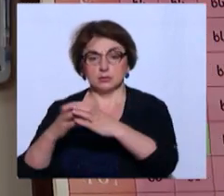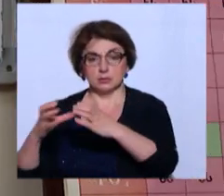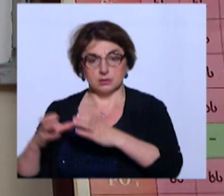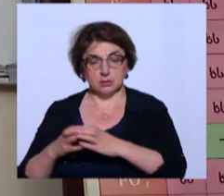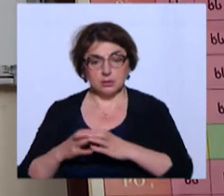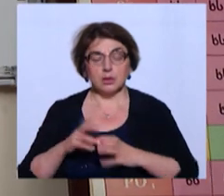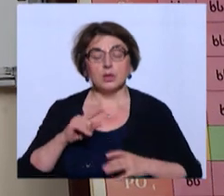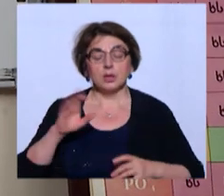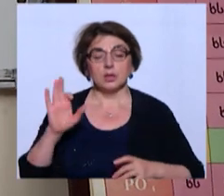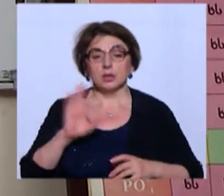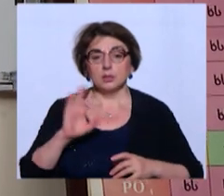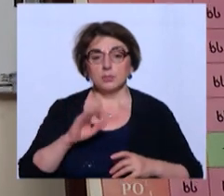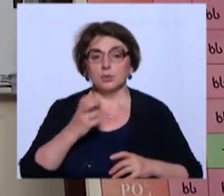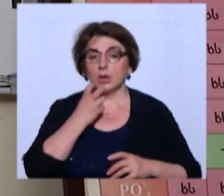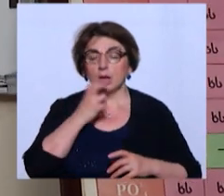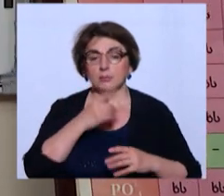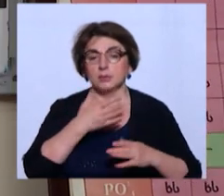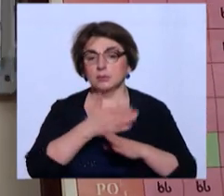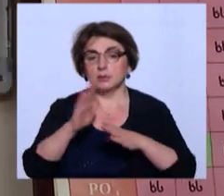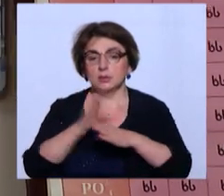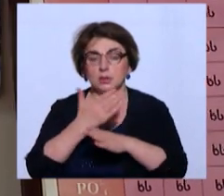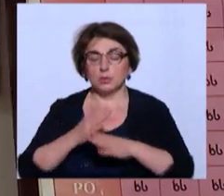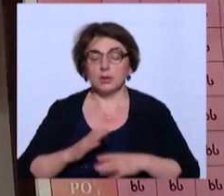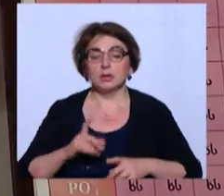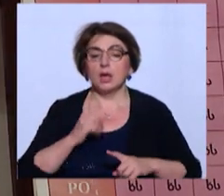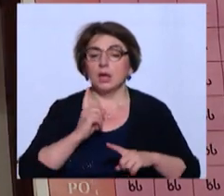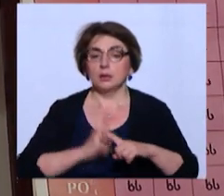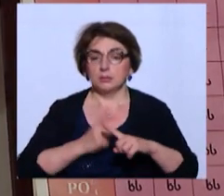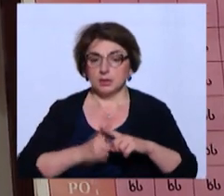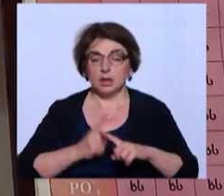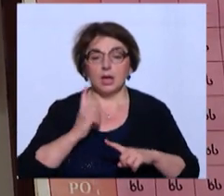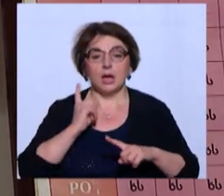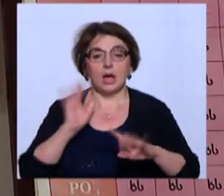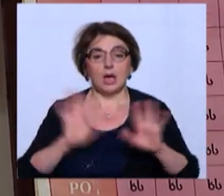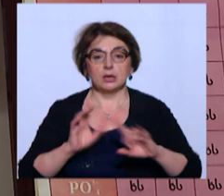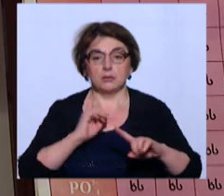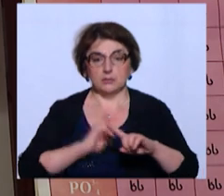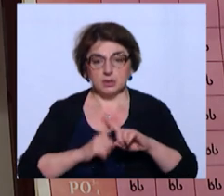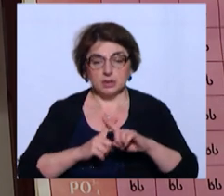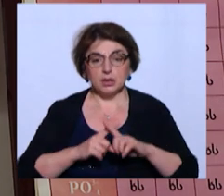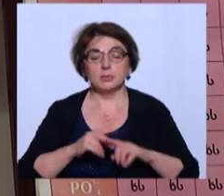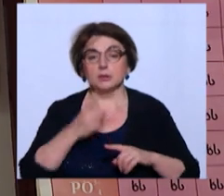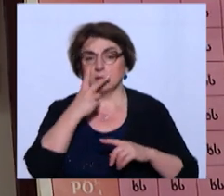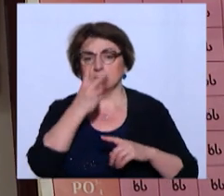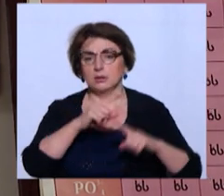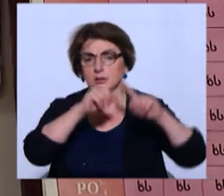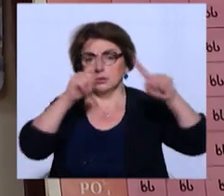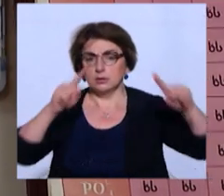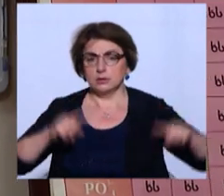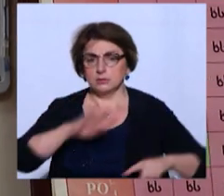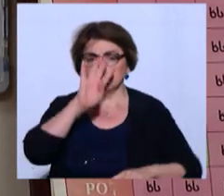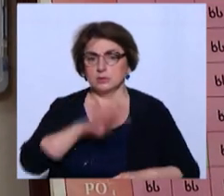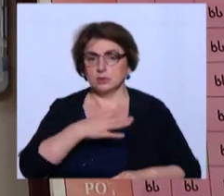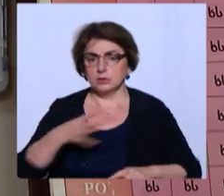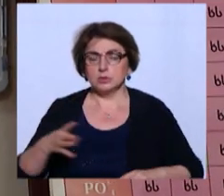ხრილში ელემენტები იყოფა მეტალებად, არამეტალებად და მეტალოიდებად. და ზოგიერთ პერიოდულობის ხრილში ალბათ შეგიმჩნევია კიდეც, რომ ისინი სამი